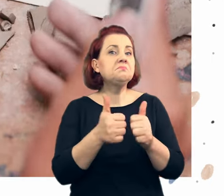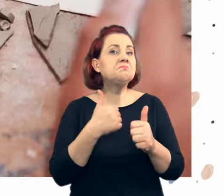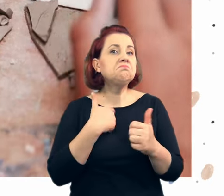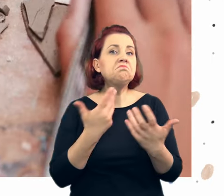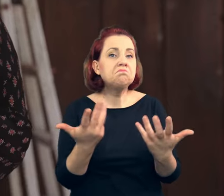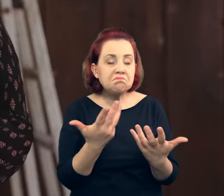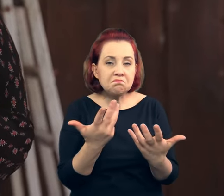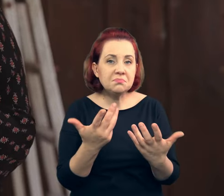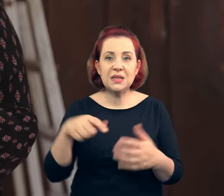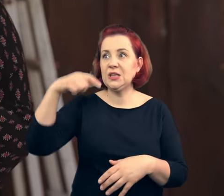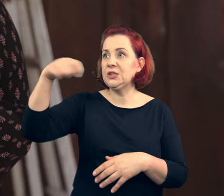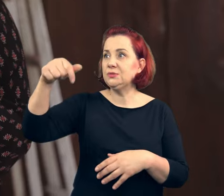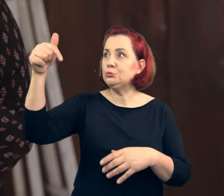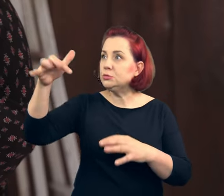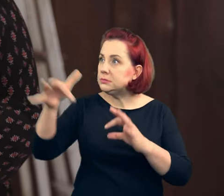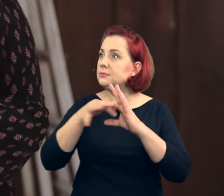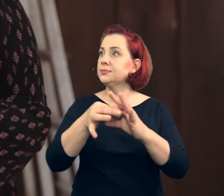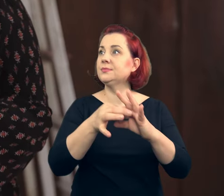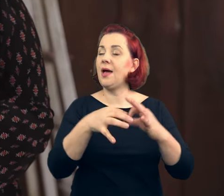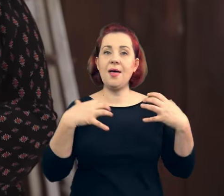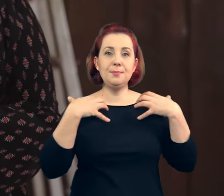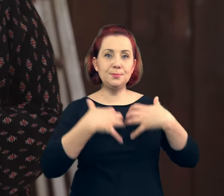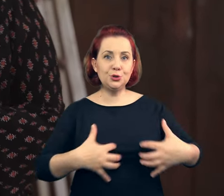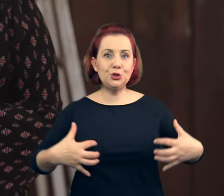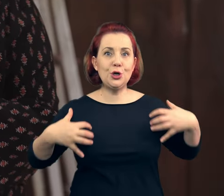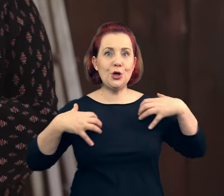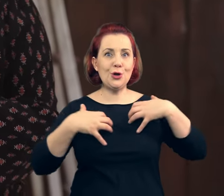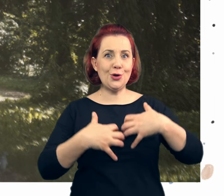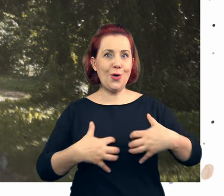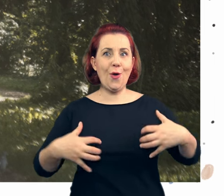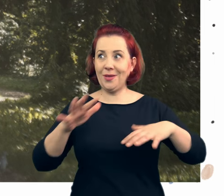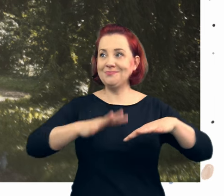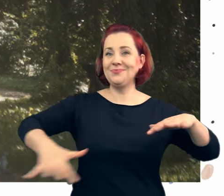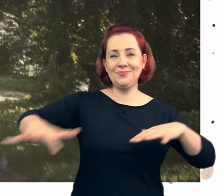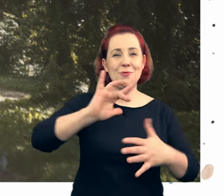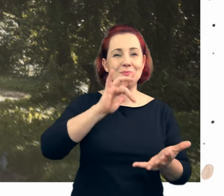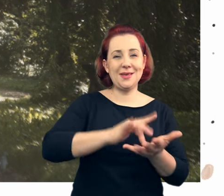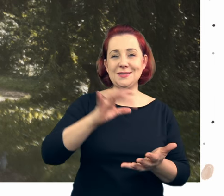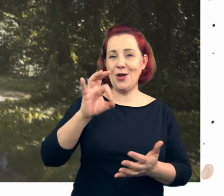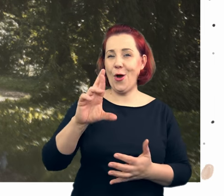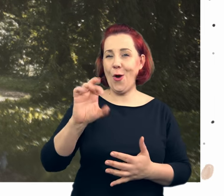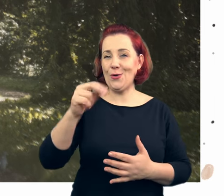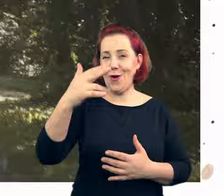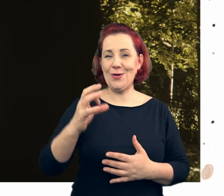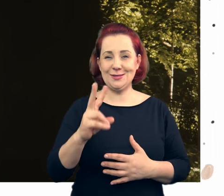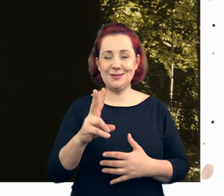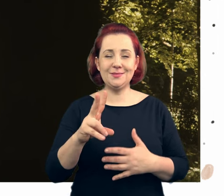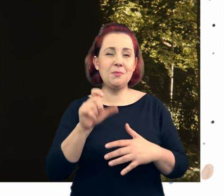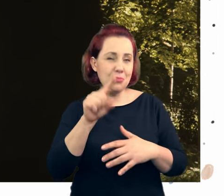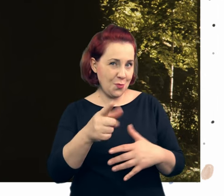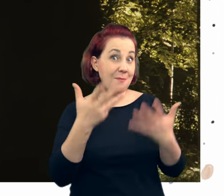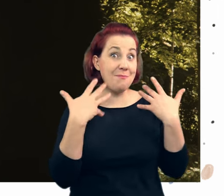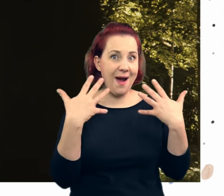związane z naturą, z otaczającym w Orońsku miejscem, którym jest park, jest dużo